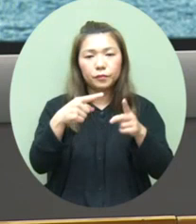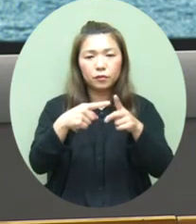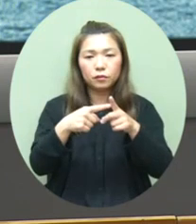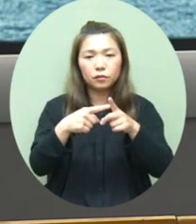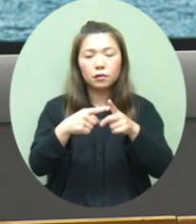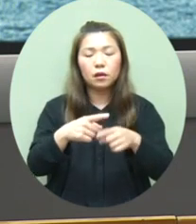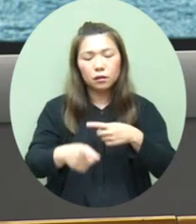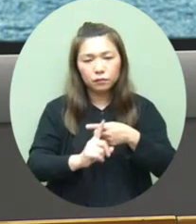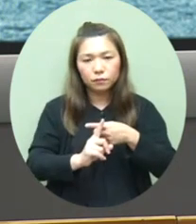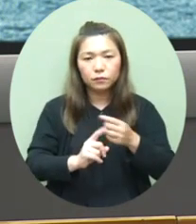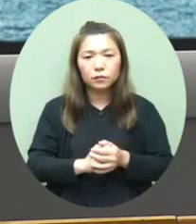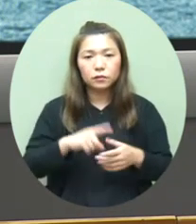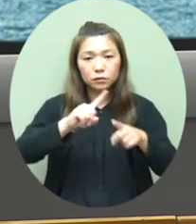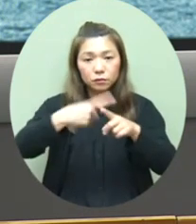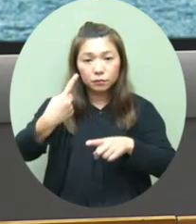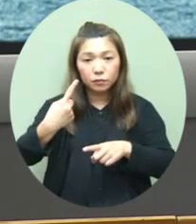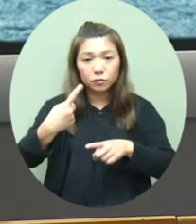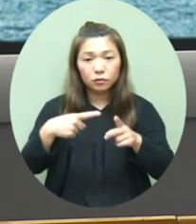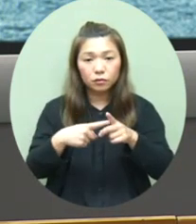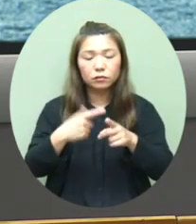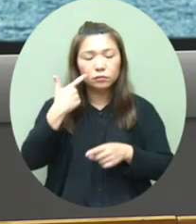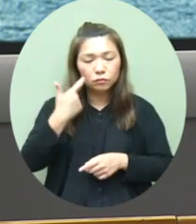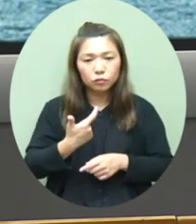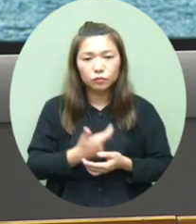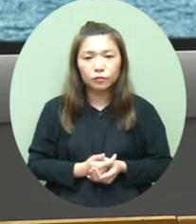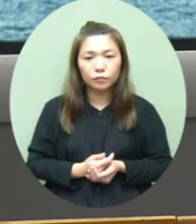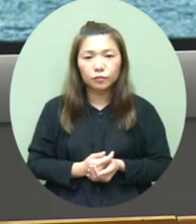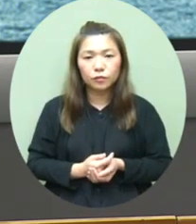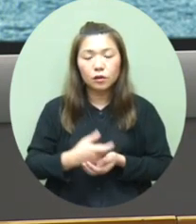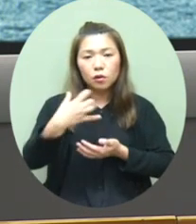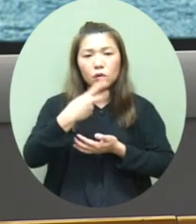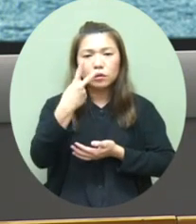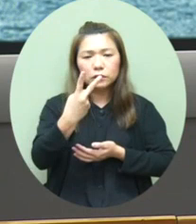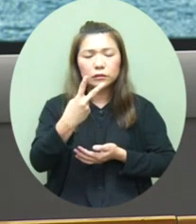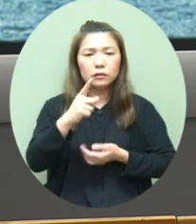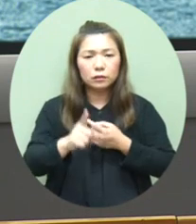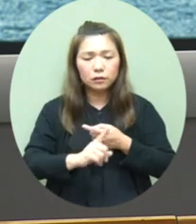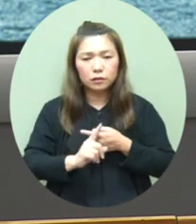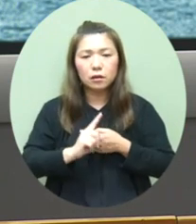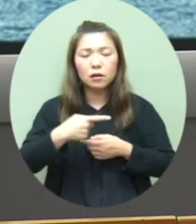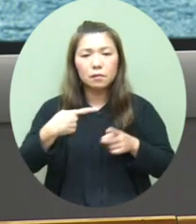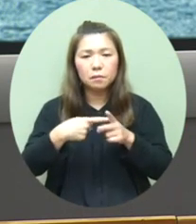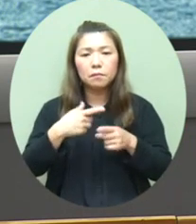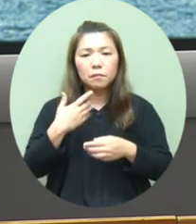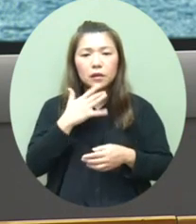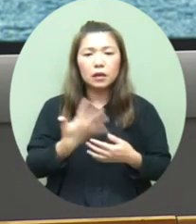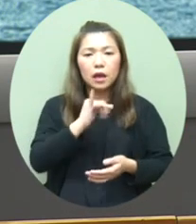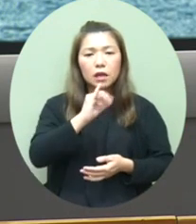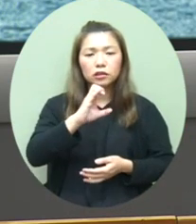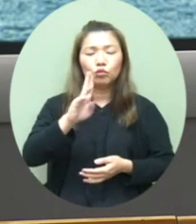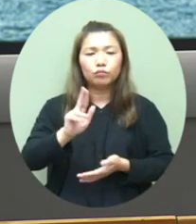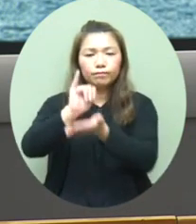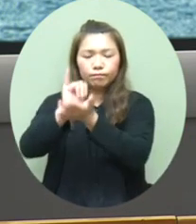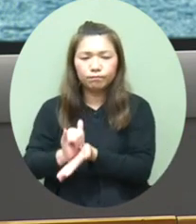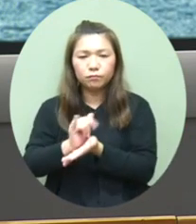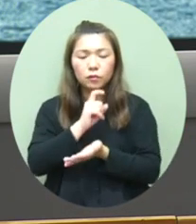咧係危殆，11名嘅病人咧係嚴重。咁其中2名危殆嘅病人咧正在接受深切治療部嘅治